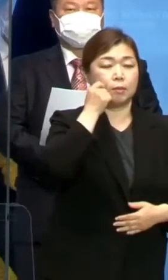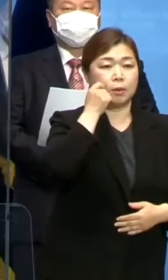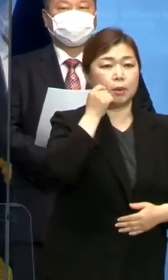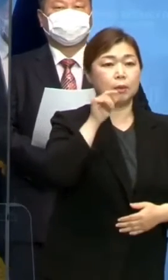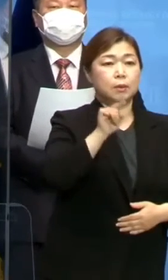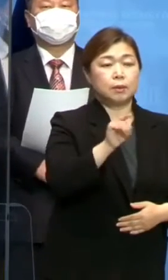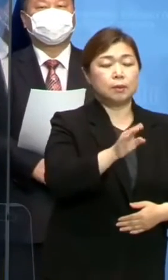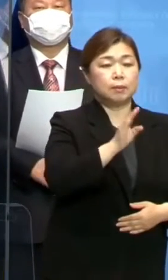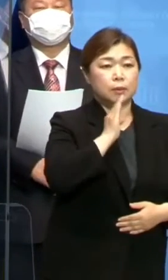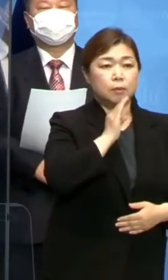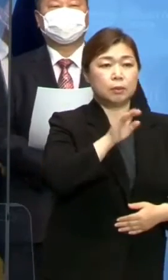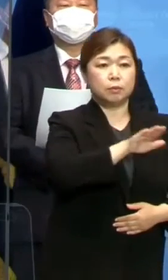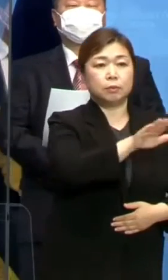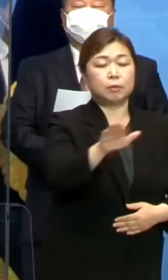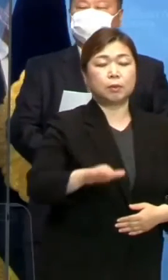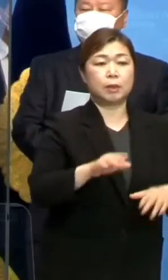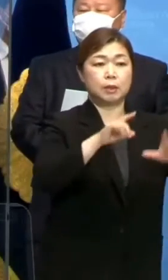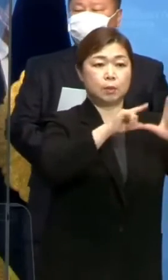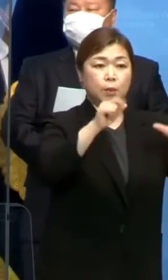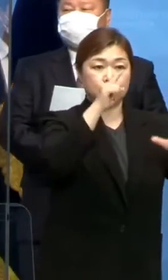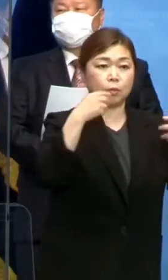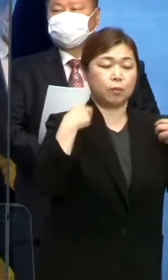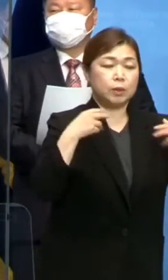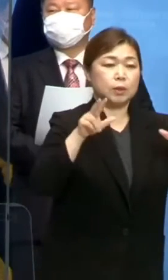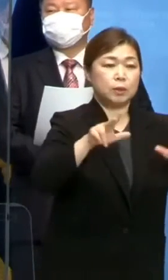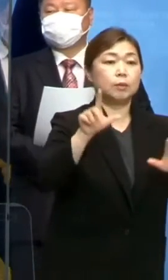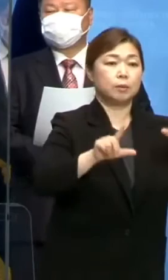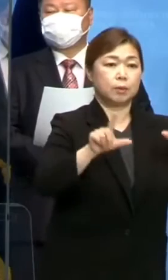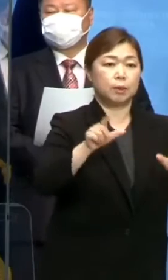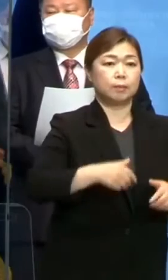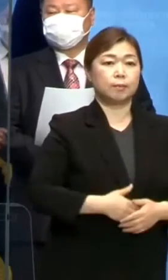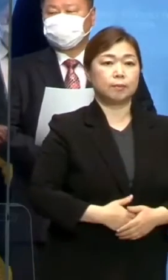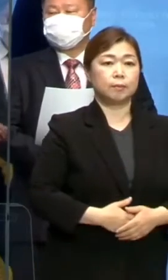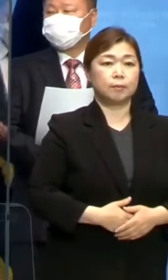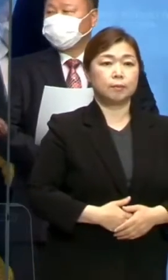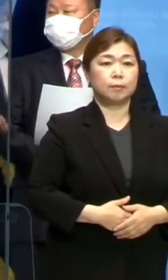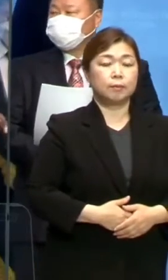이것이 바로 우리나라 지방 의회 의 현주소 입니다